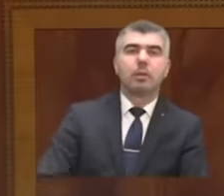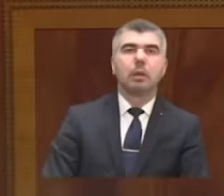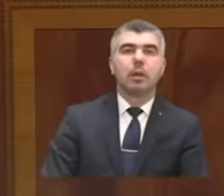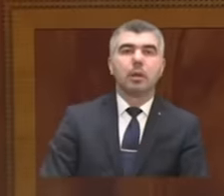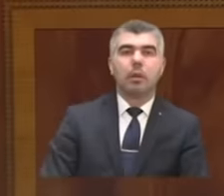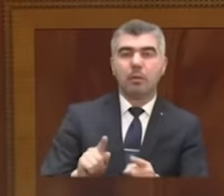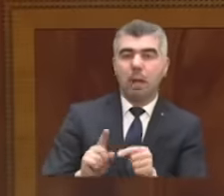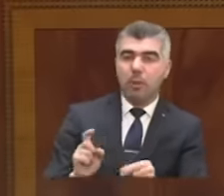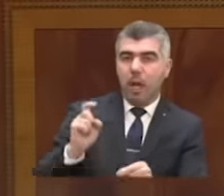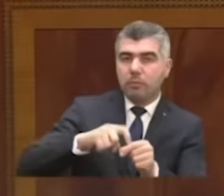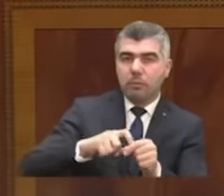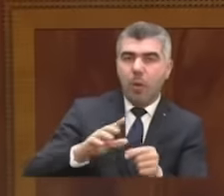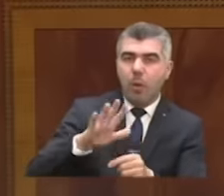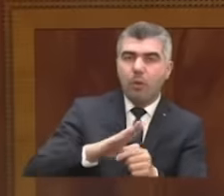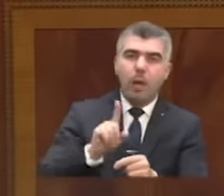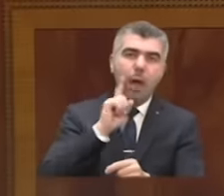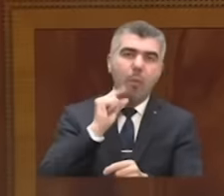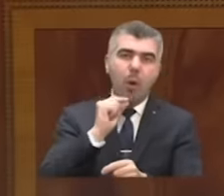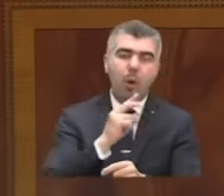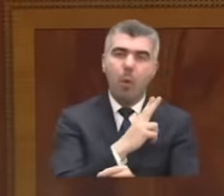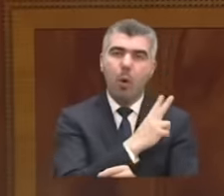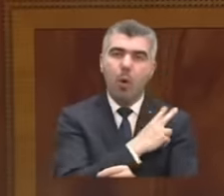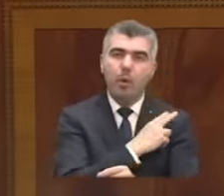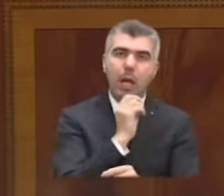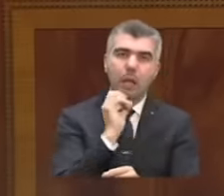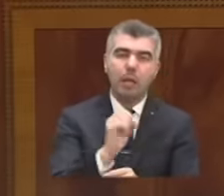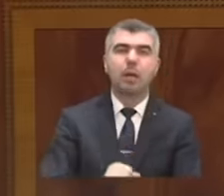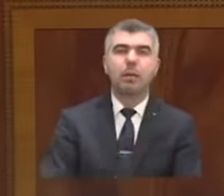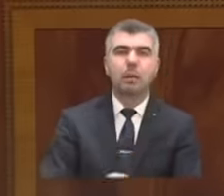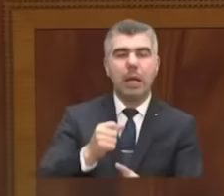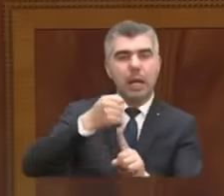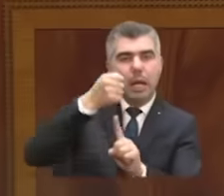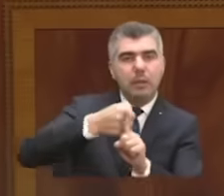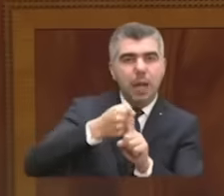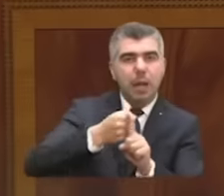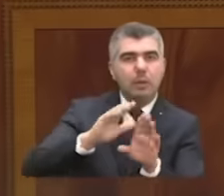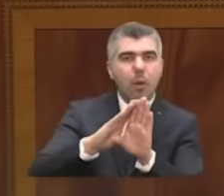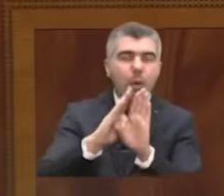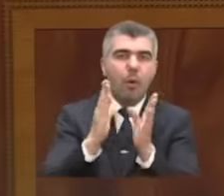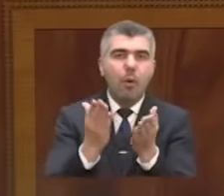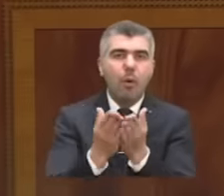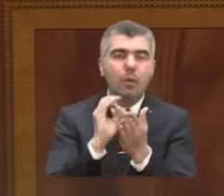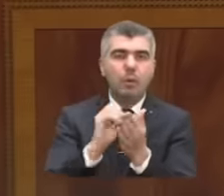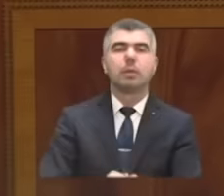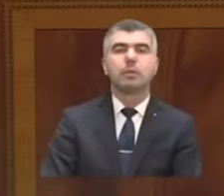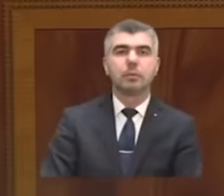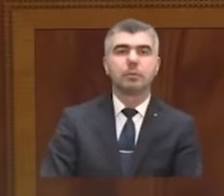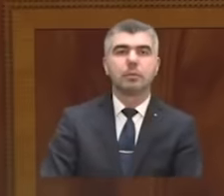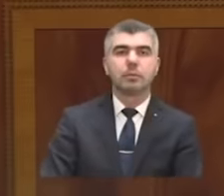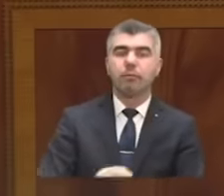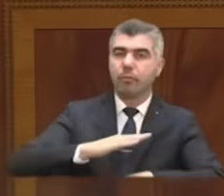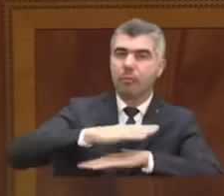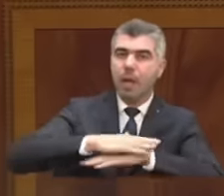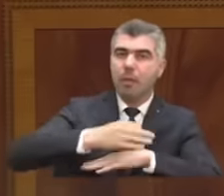ما يتطلبه ذلك من خراط كافة نساء ورجال التعليم من أجل إصلاح